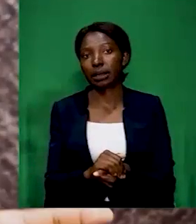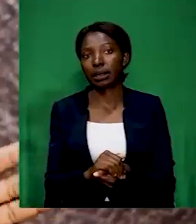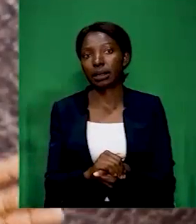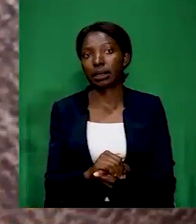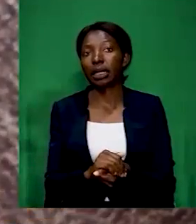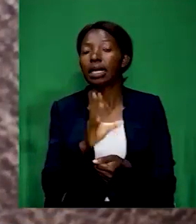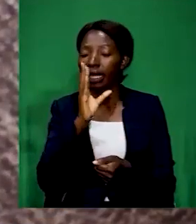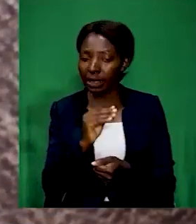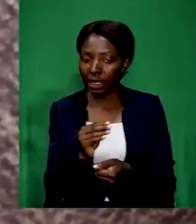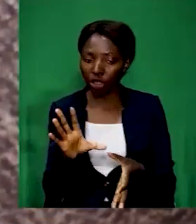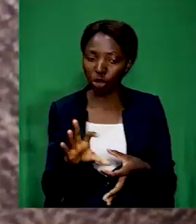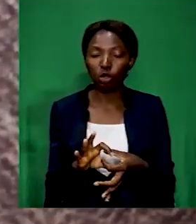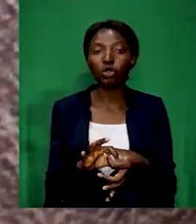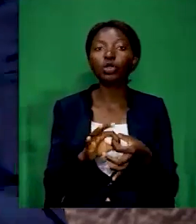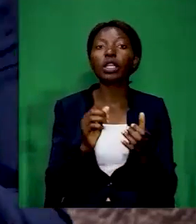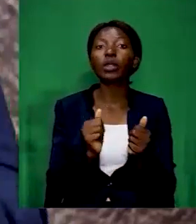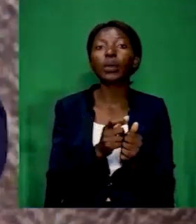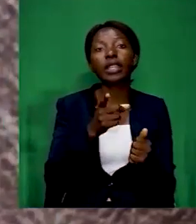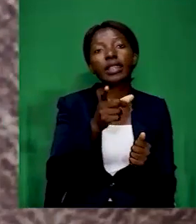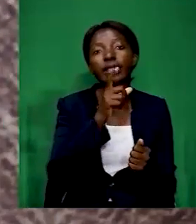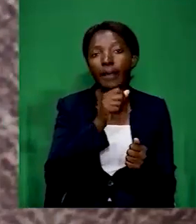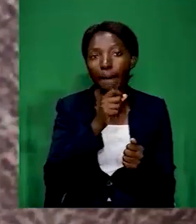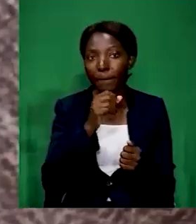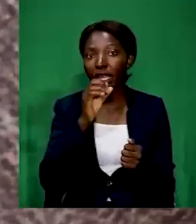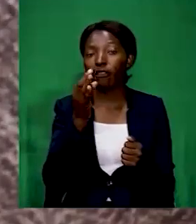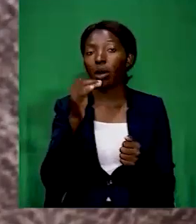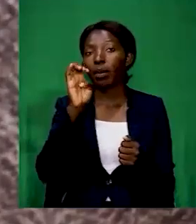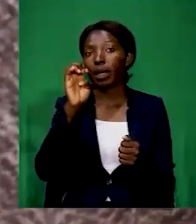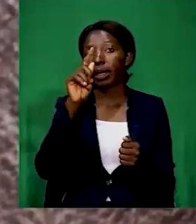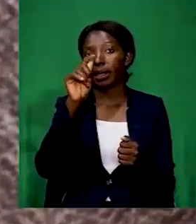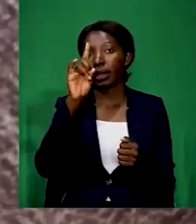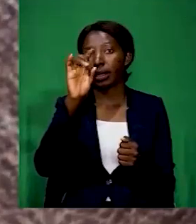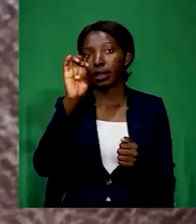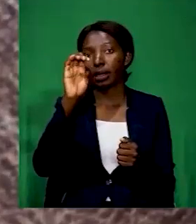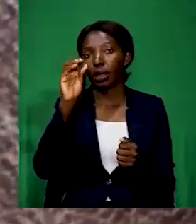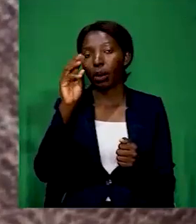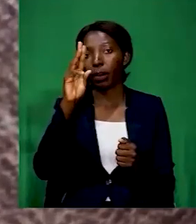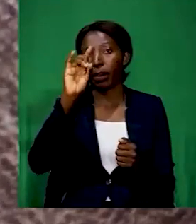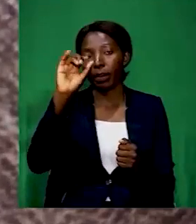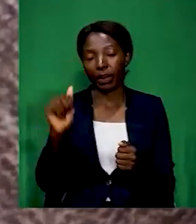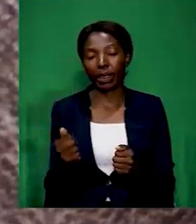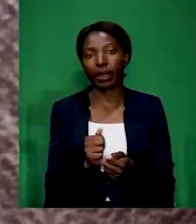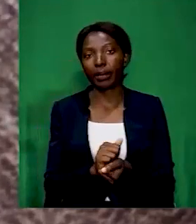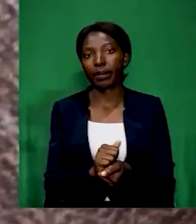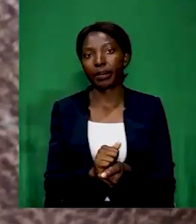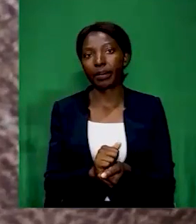yakati, join yourself. Join yourself. Jibata nidzire nengoro